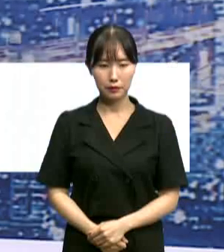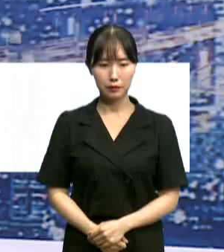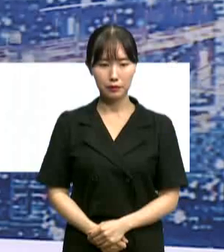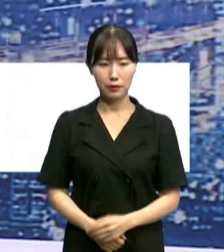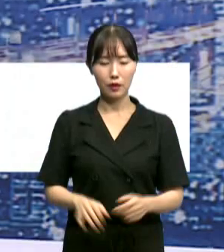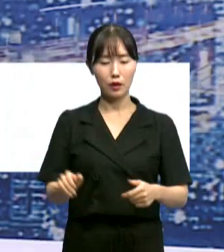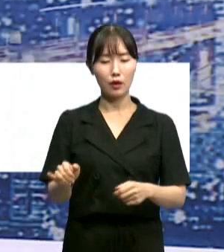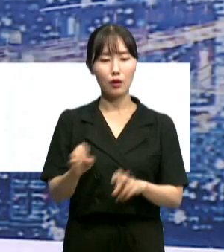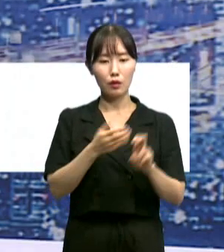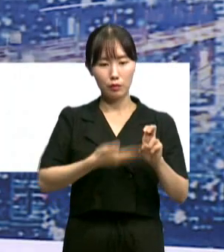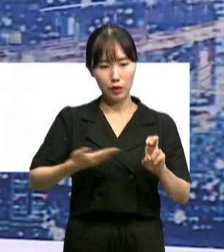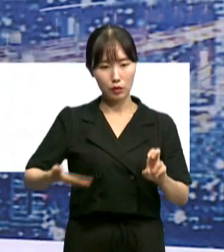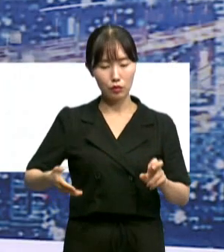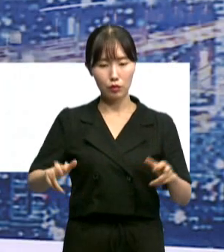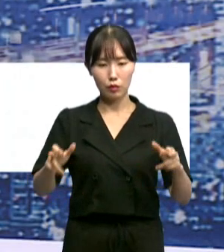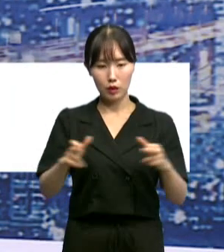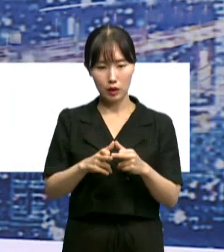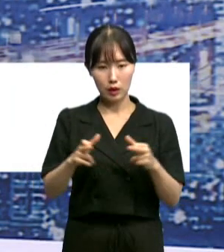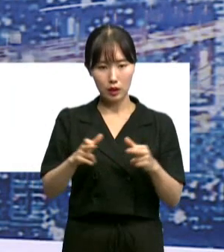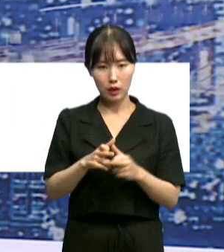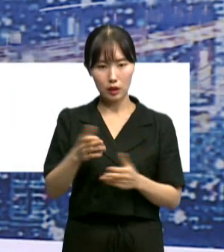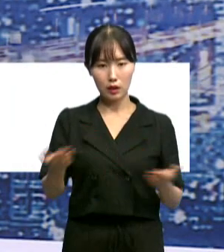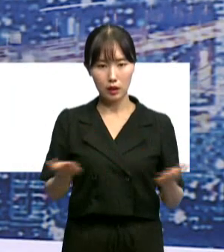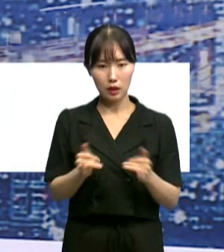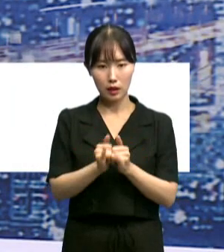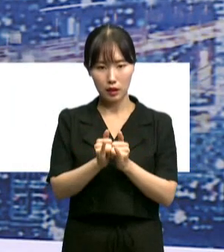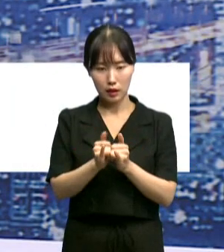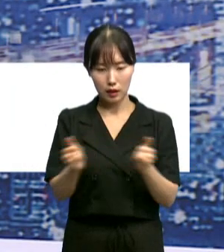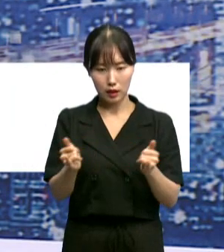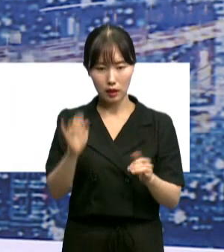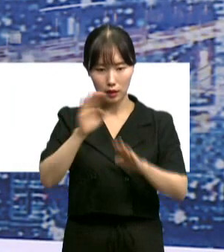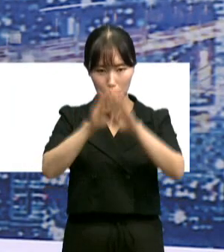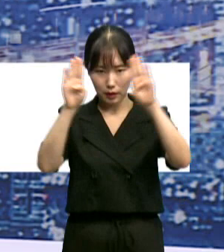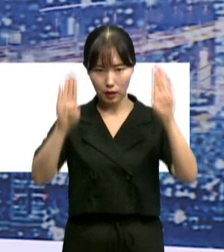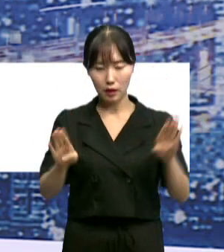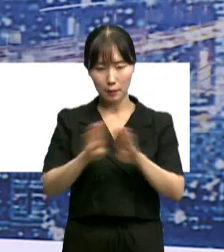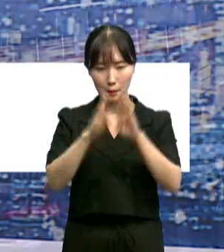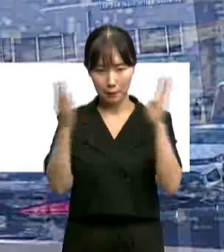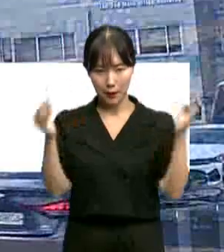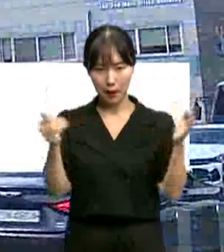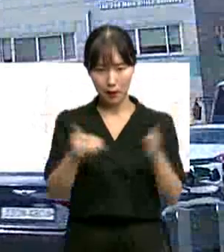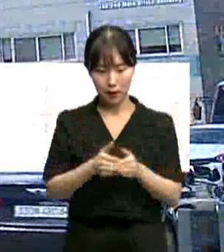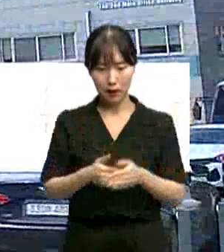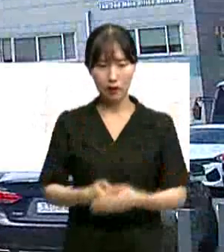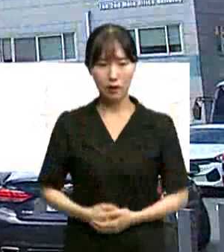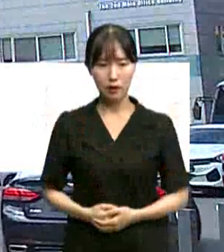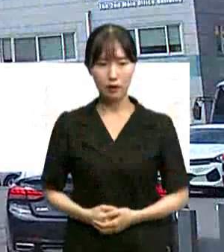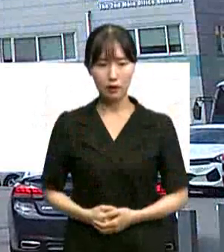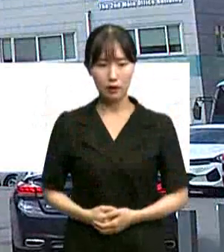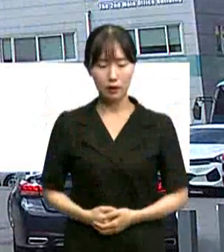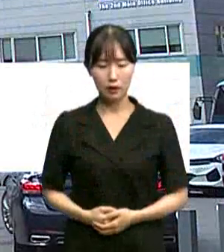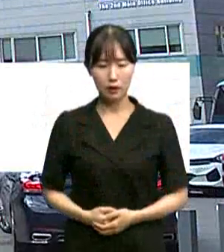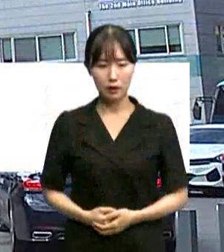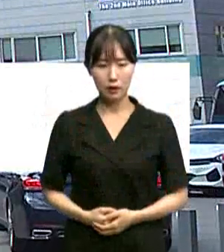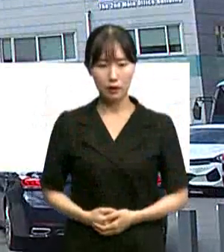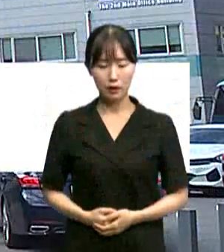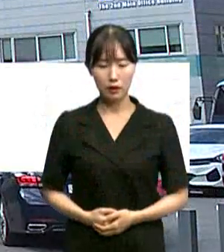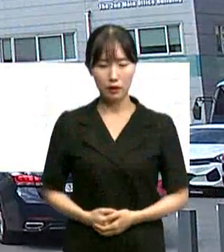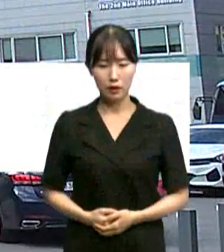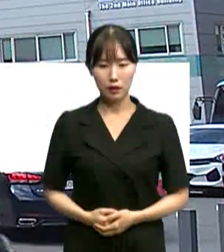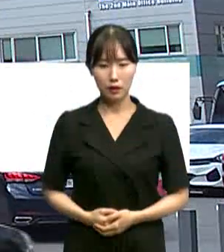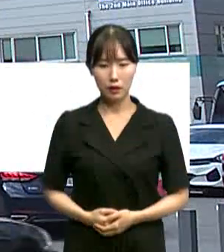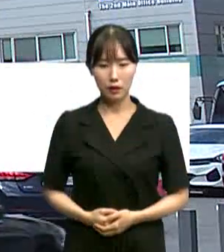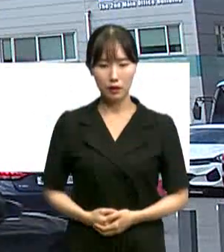미추고가 오는 19일 구청 대회의실에서 2023 미추홀구 장애인 일자리 박람회를 개최합니다